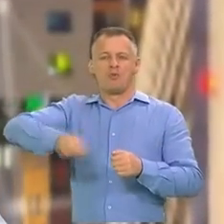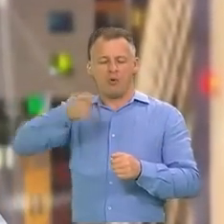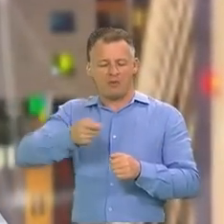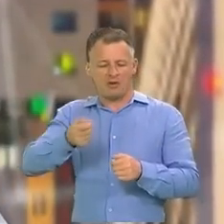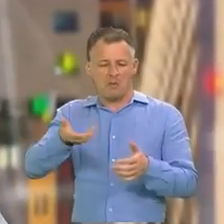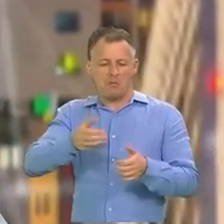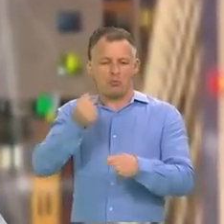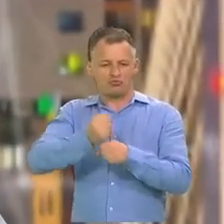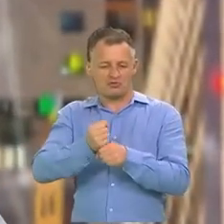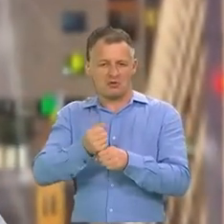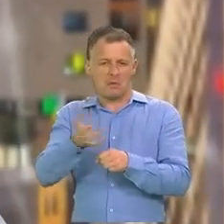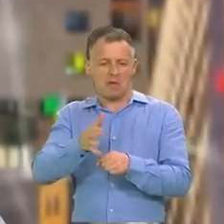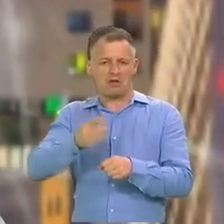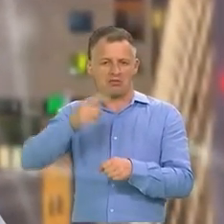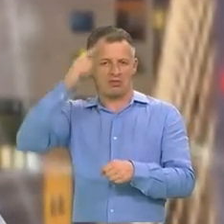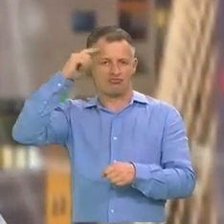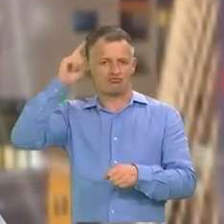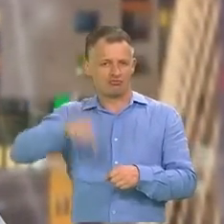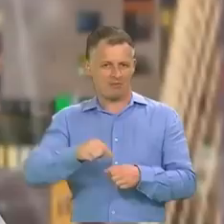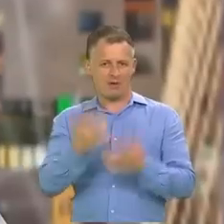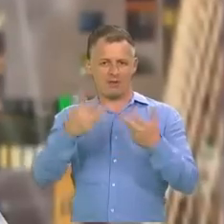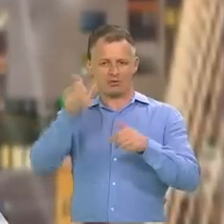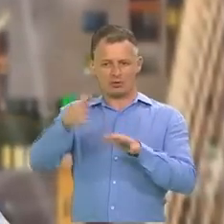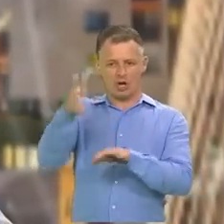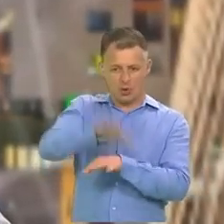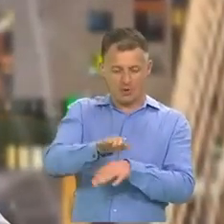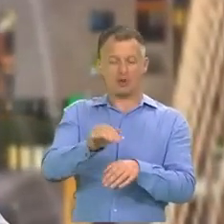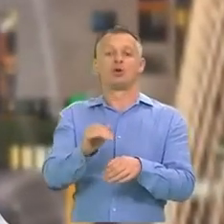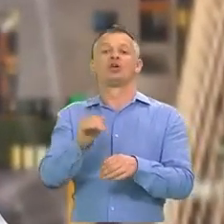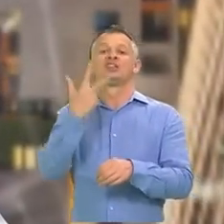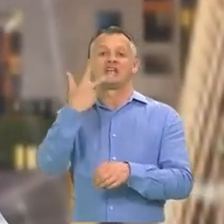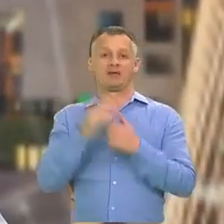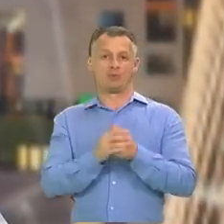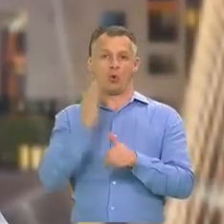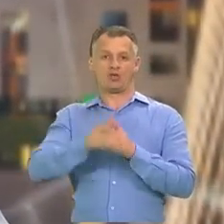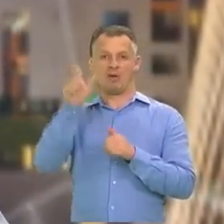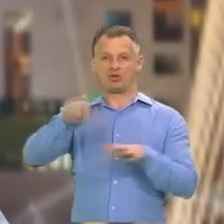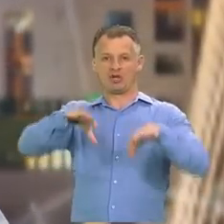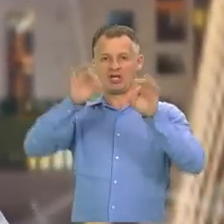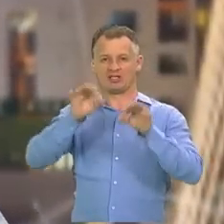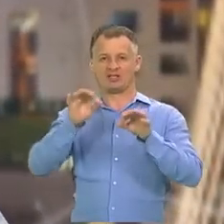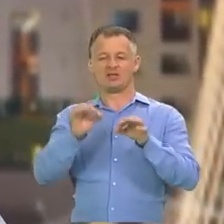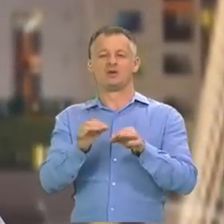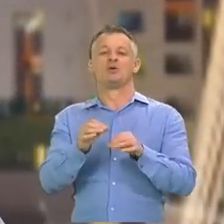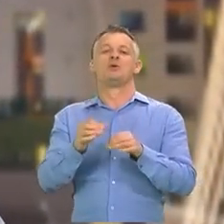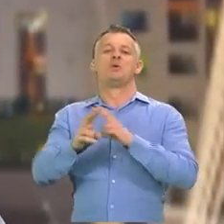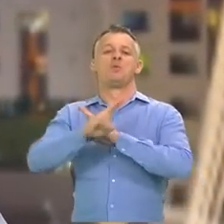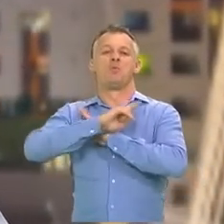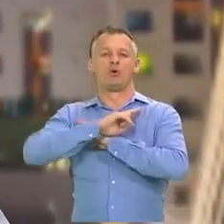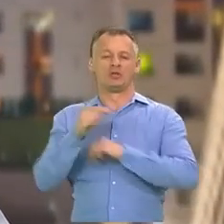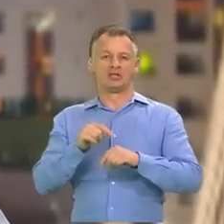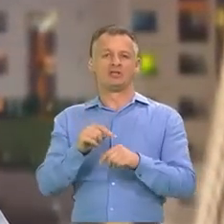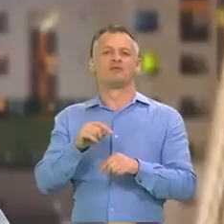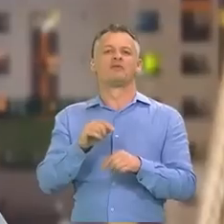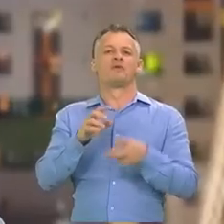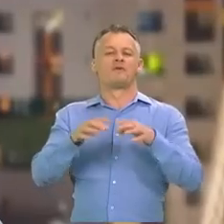e în război cu focul, spune premierul. Bilanțul deceselor a ajuns la 3. Ultima victimă este un fermier găsit carbonizat. Aceeași soartă ca